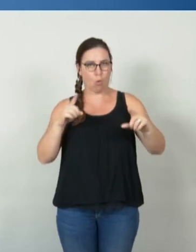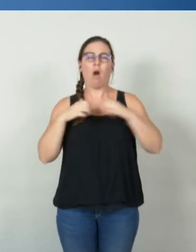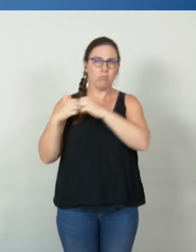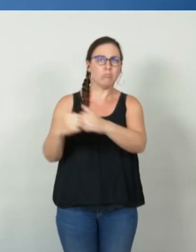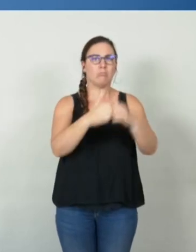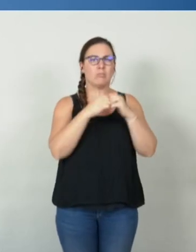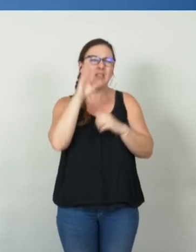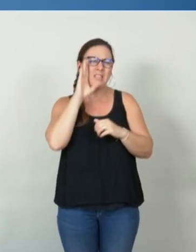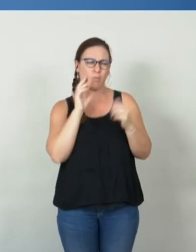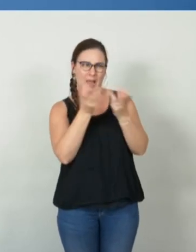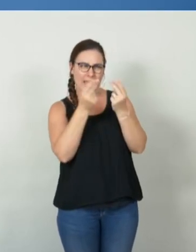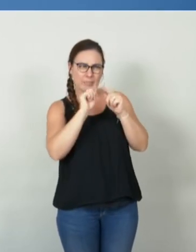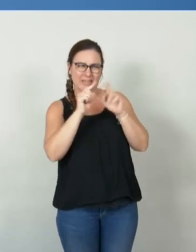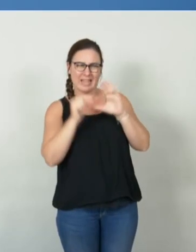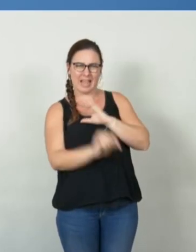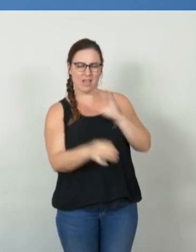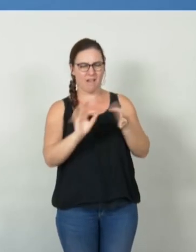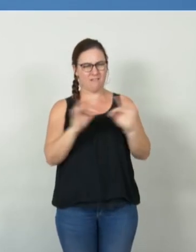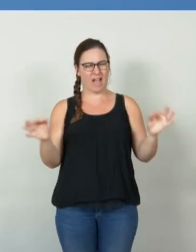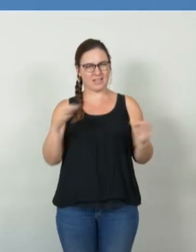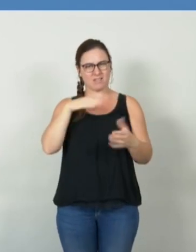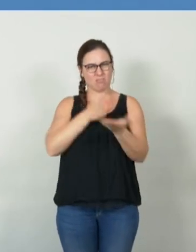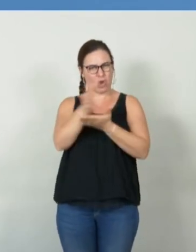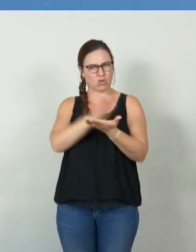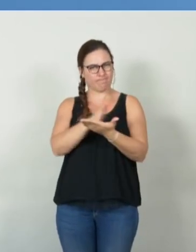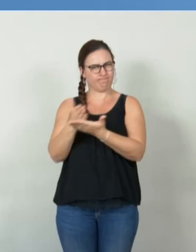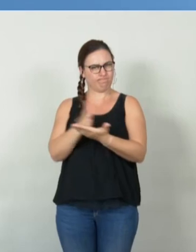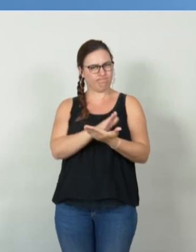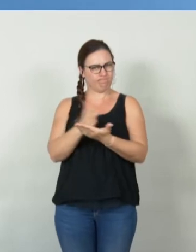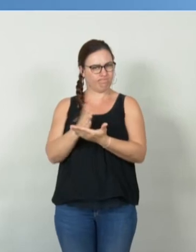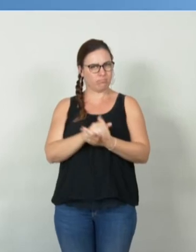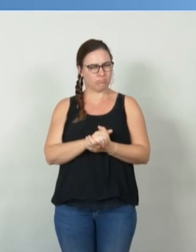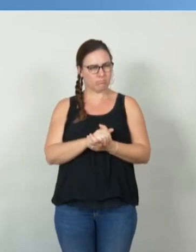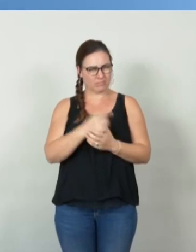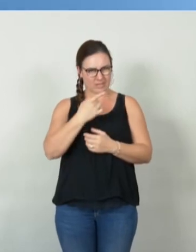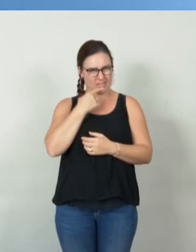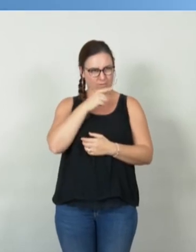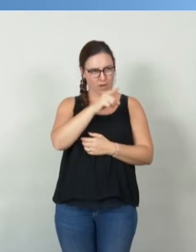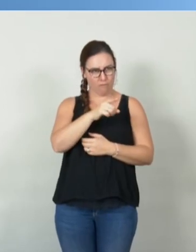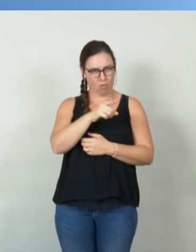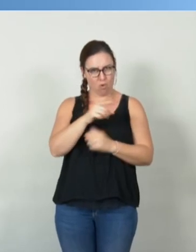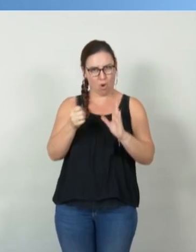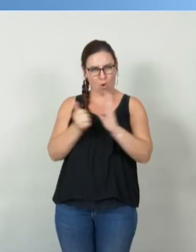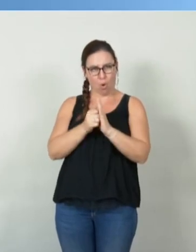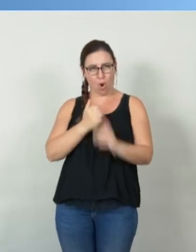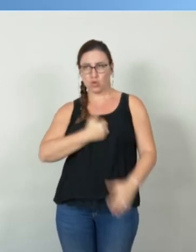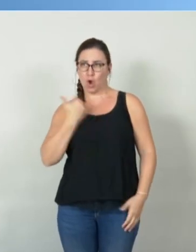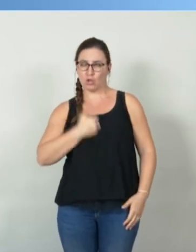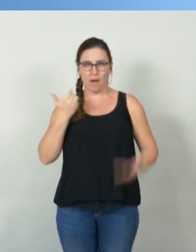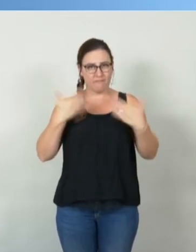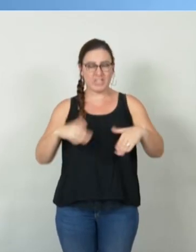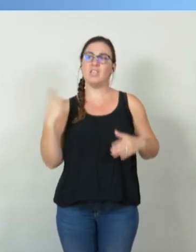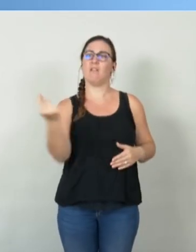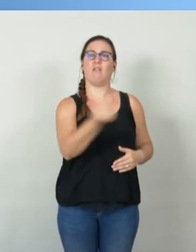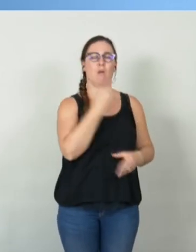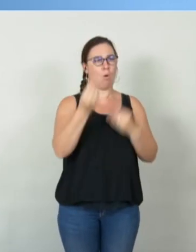pouvez-vous développer car cette phrase est assez ambiguë êtes-vous en train de vouloir sortir de votre isolement ou souhaitez-vous